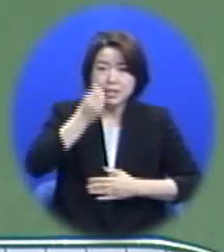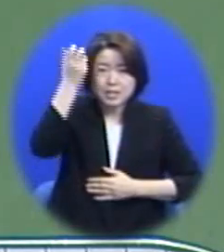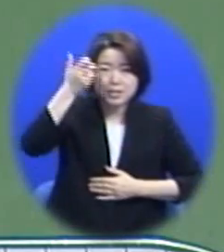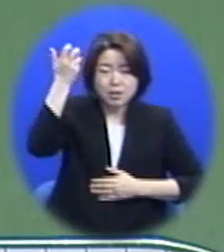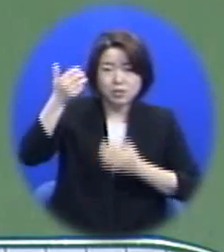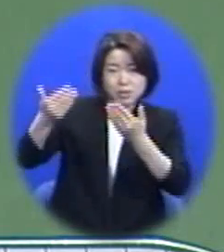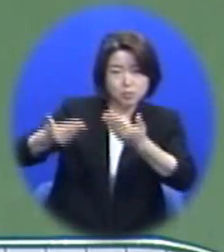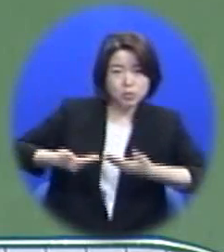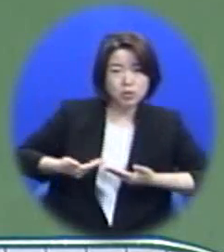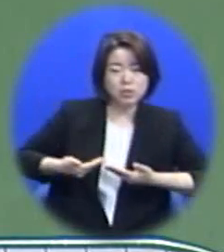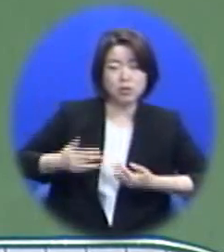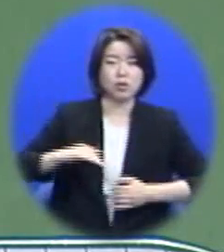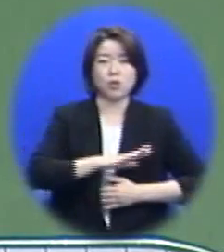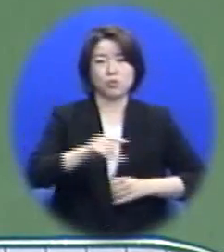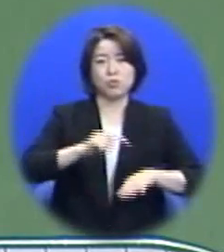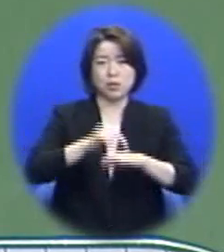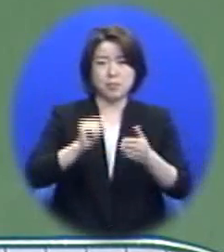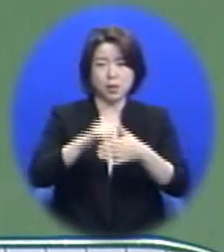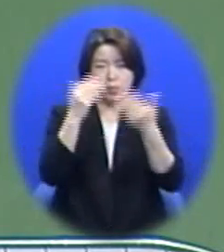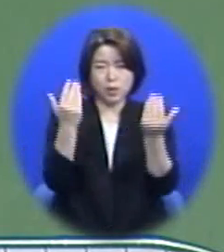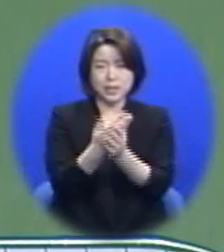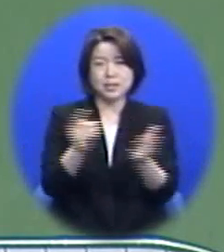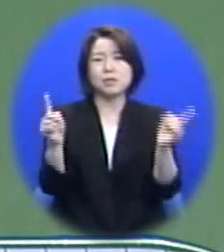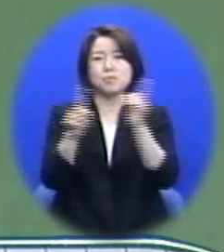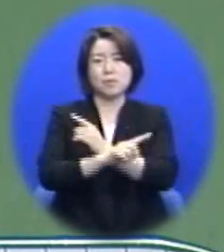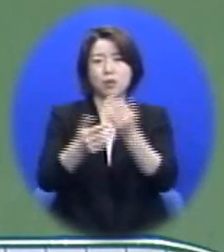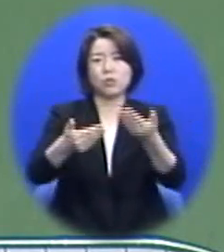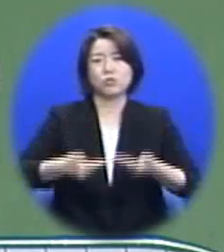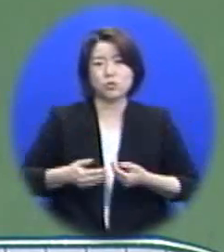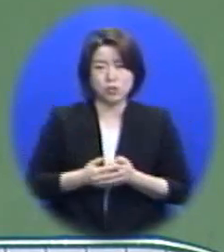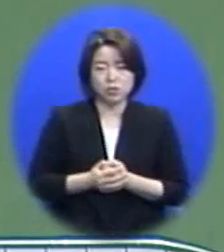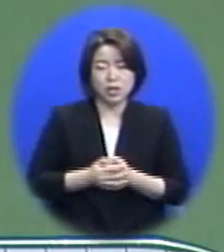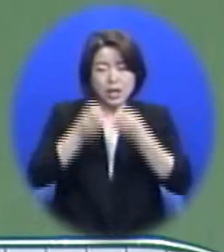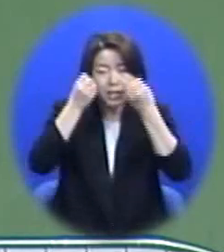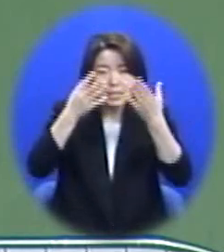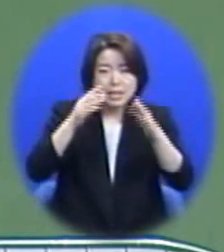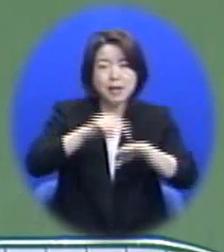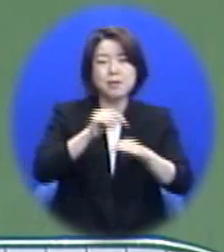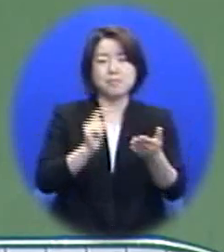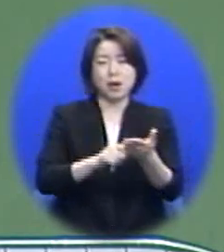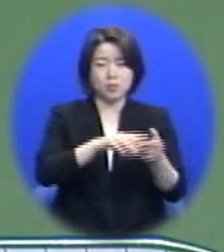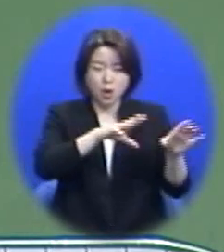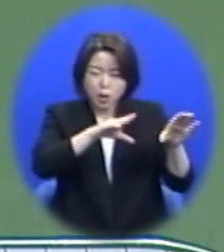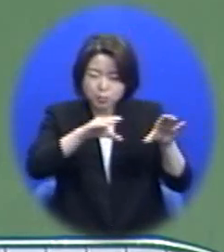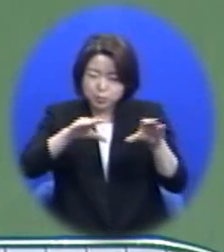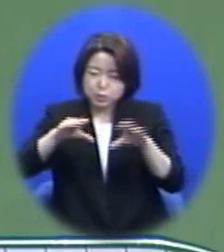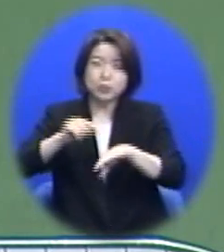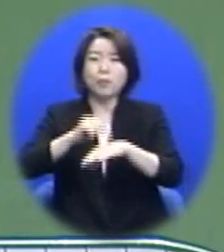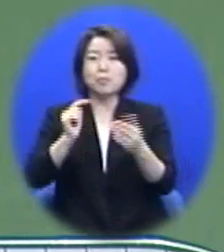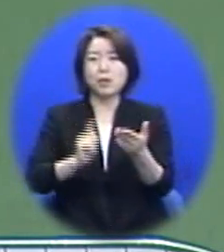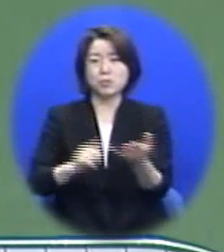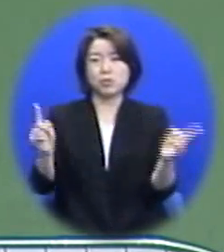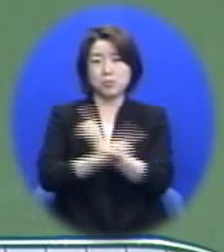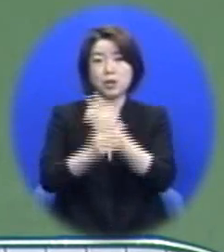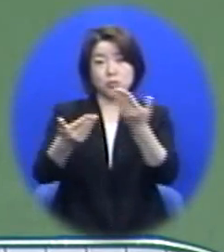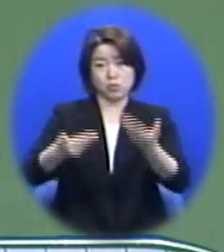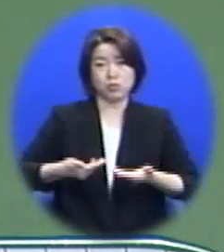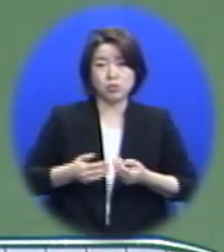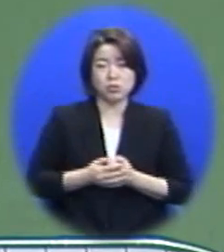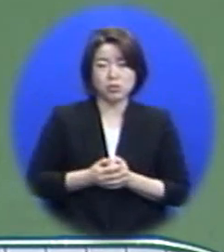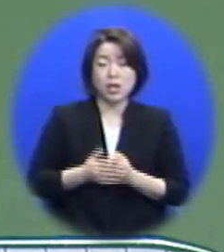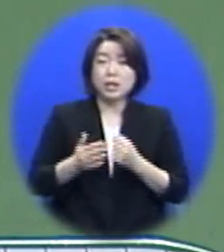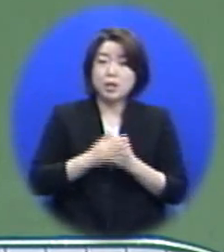주셔서 우리 마음을 완전히 바꾸 놓으신다 새 마음 부드러운 마음으로 바꿔 놓으신다 그래서 하나님의